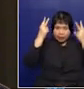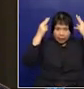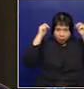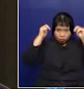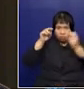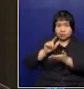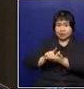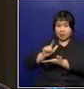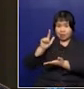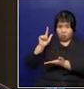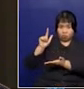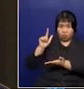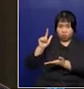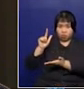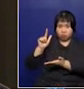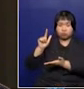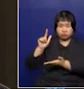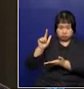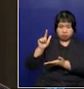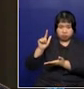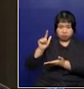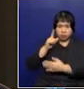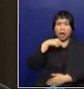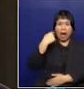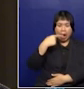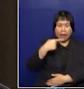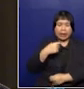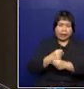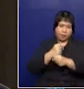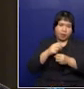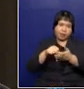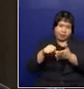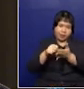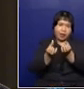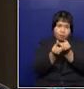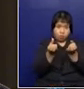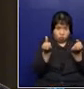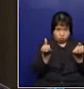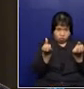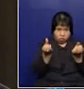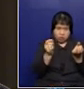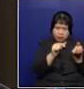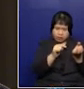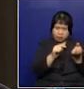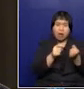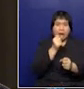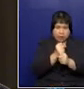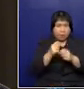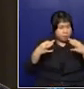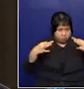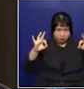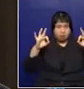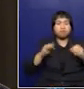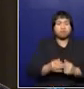ะต้องมีคนขึ้นมาแก้รัฐธรรมนูญฮะและแก้โดยอิสระเสรี